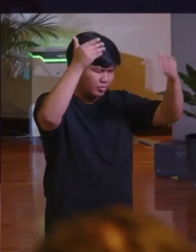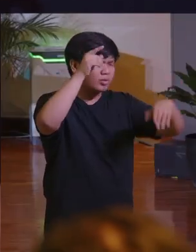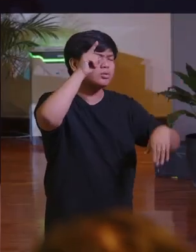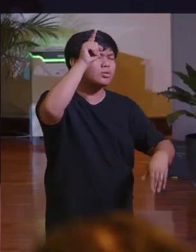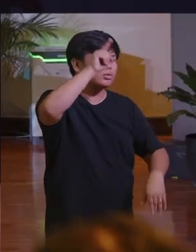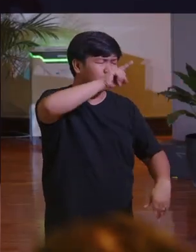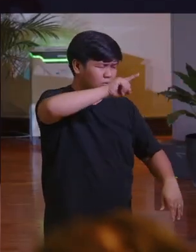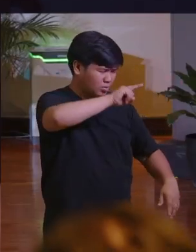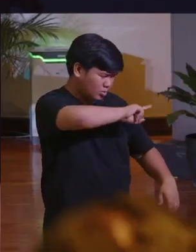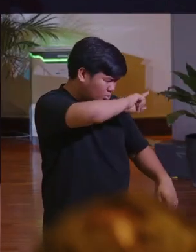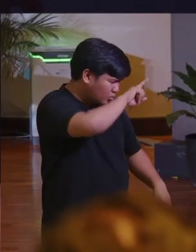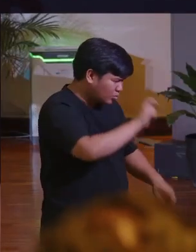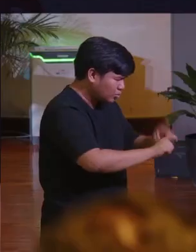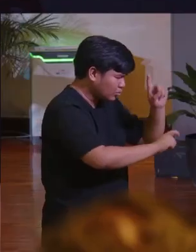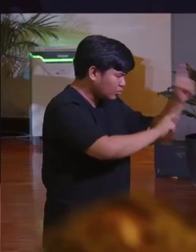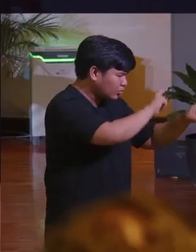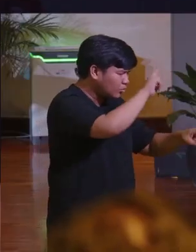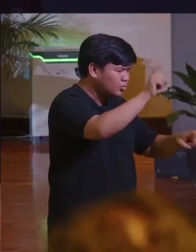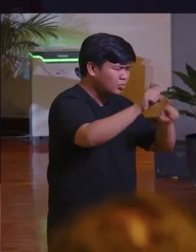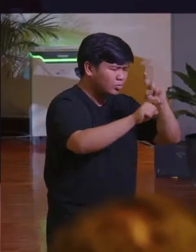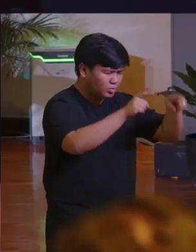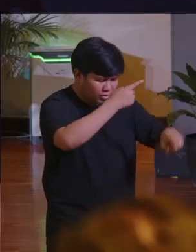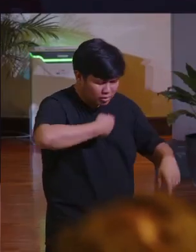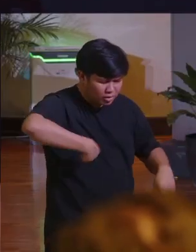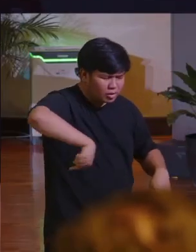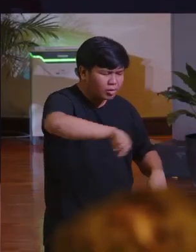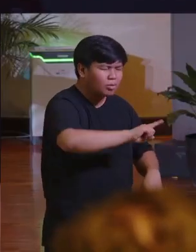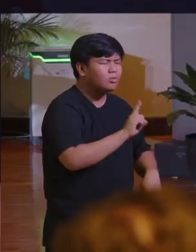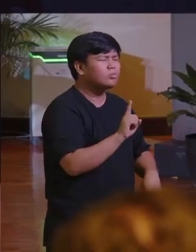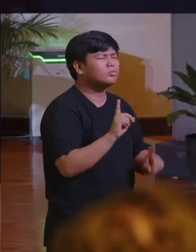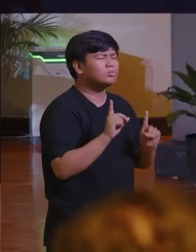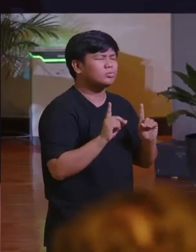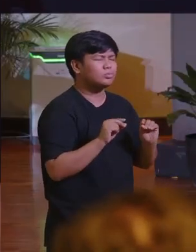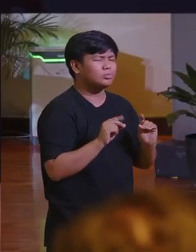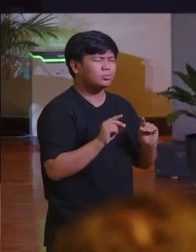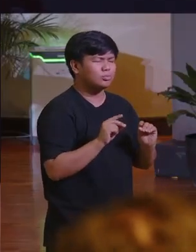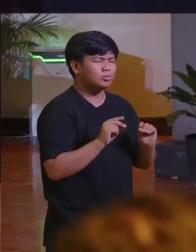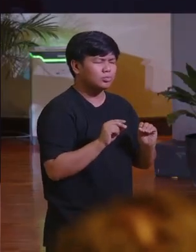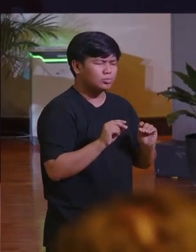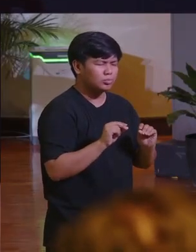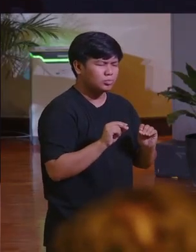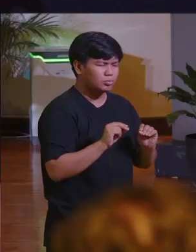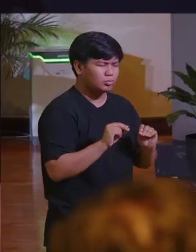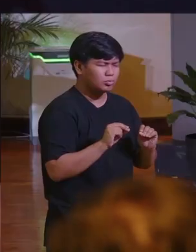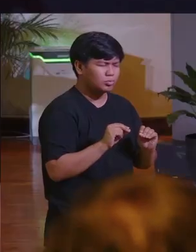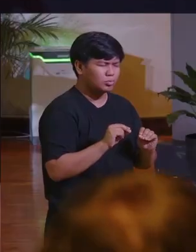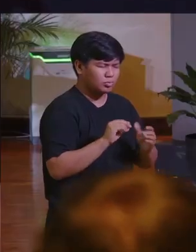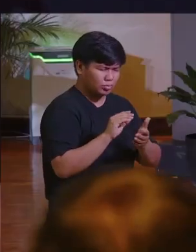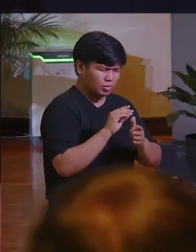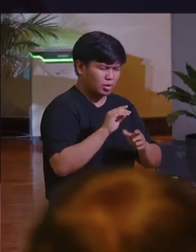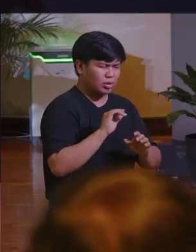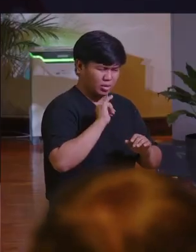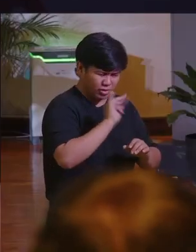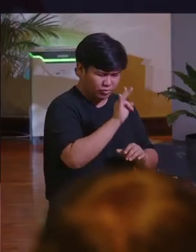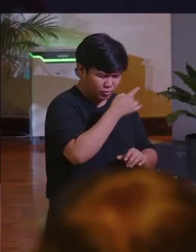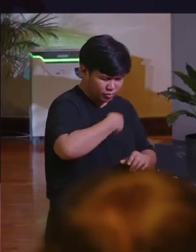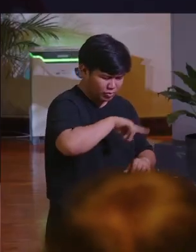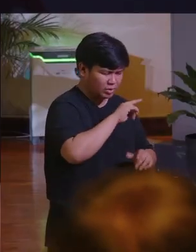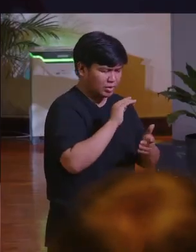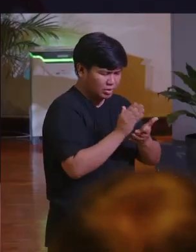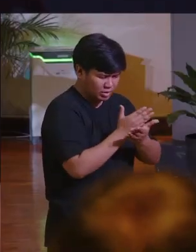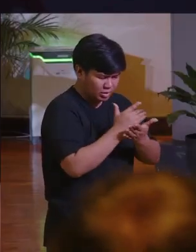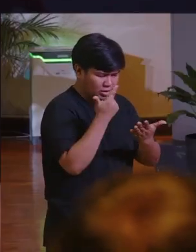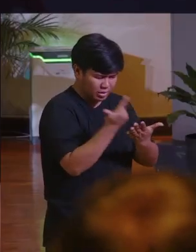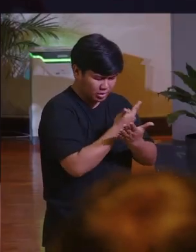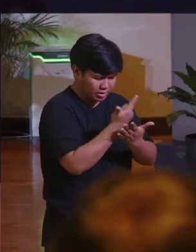inyong sisingilin sa amin kung ano ang aming ginawa para ibahagi sa kanila ang